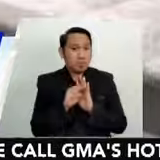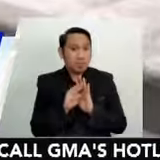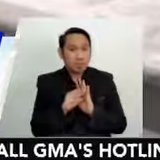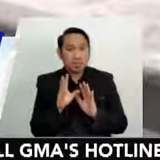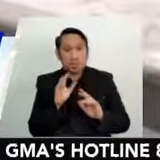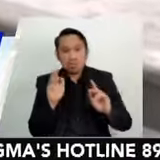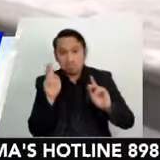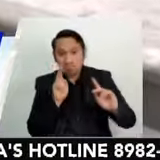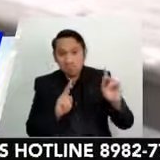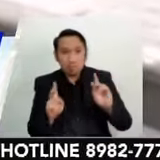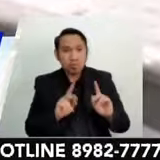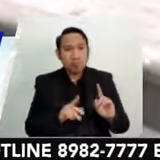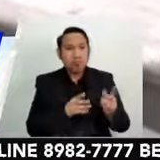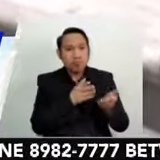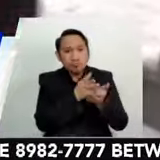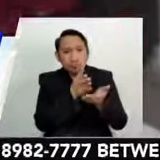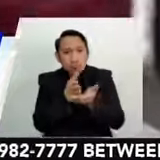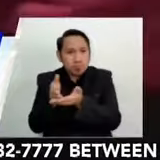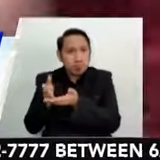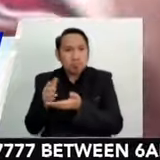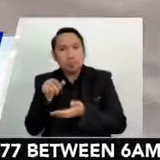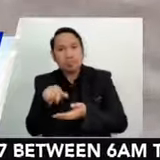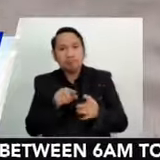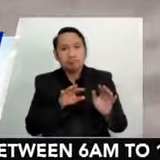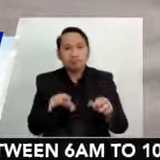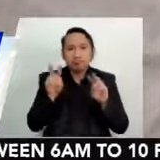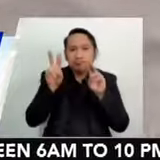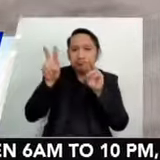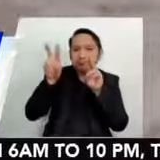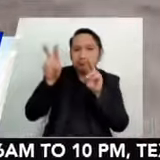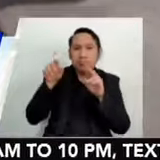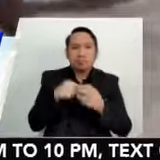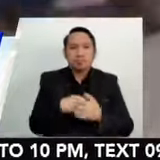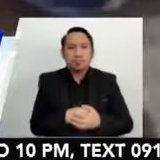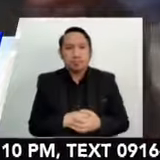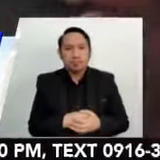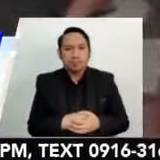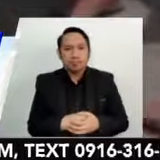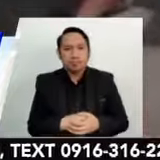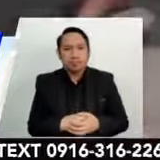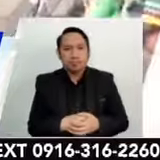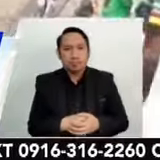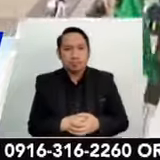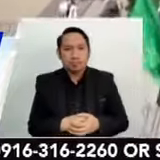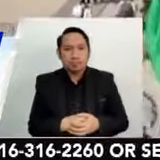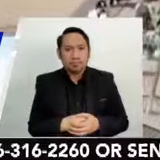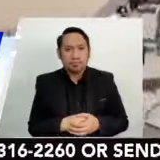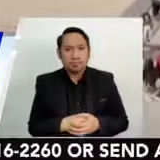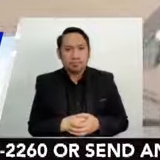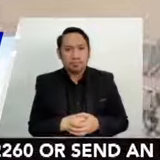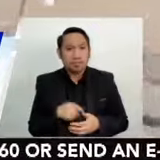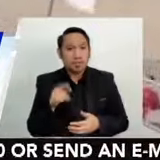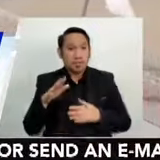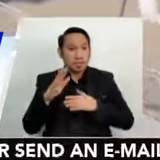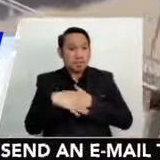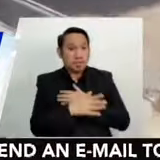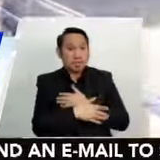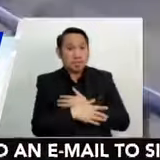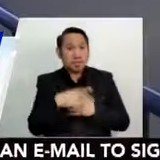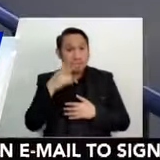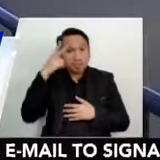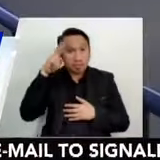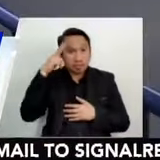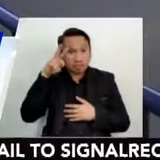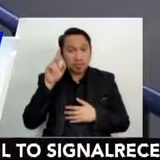ibang pinagdausan ng watch party para sa nasabing astronomical event. Gaya sa isang beach sa Mexico, sa isang racetrack